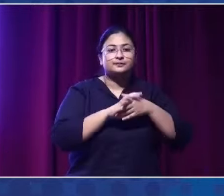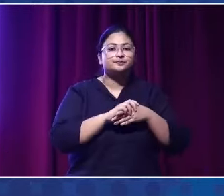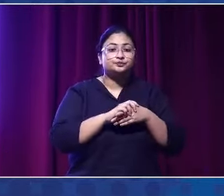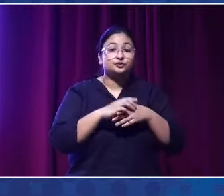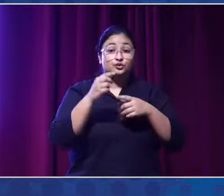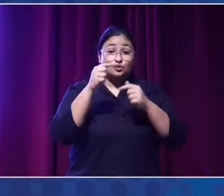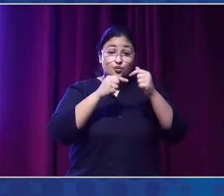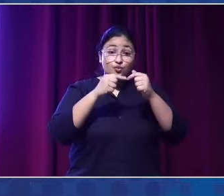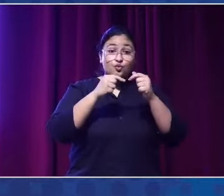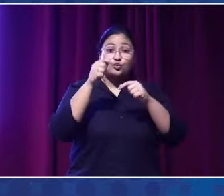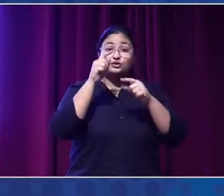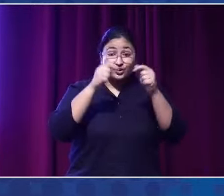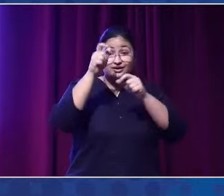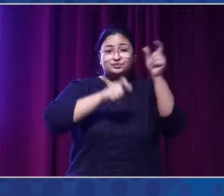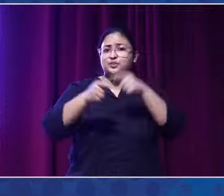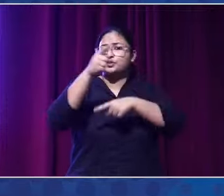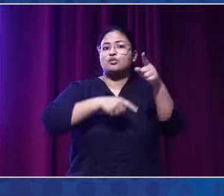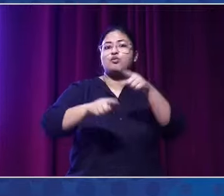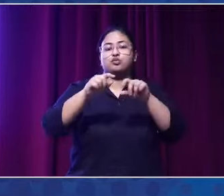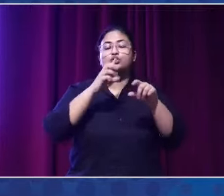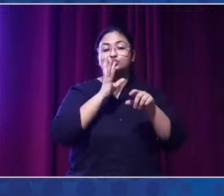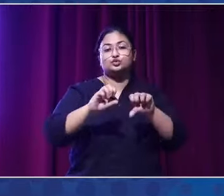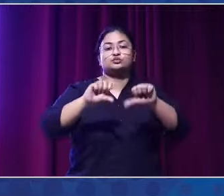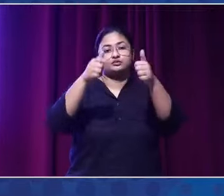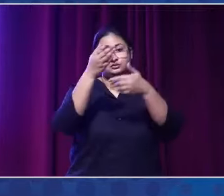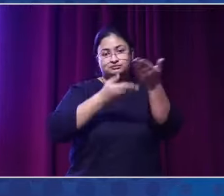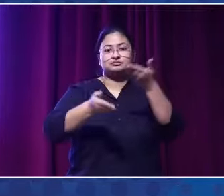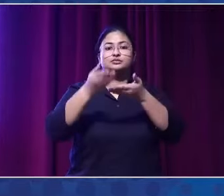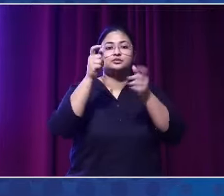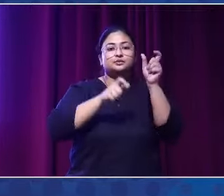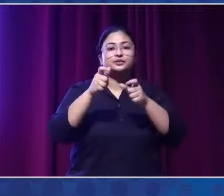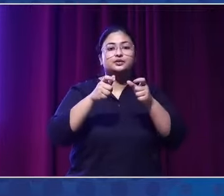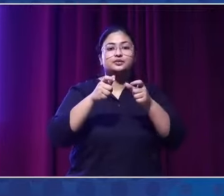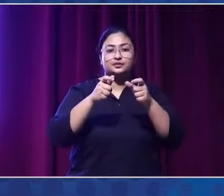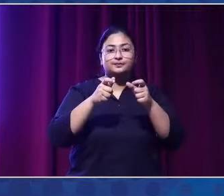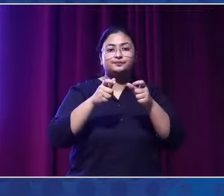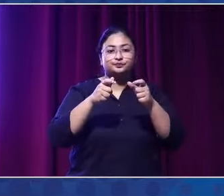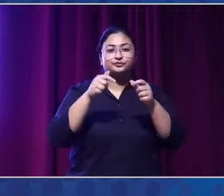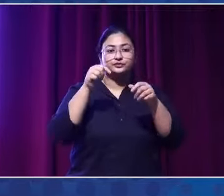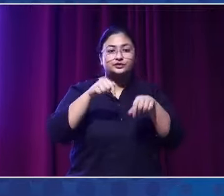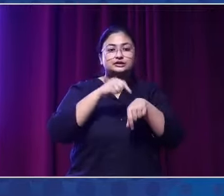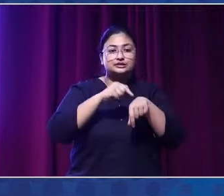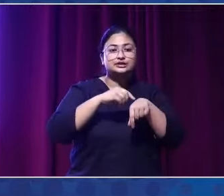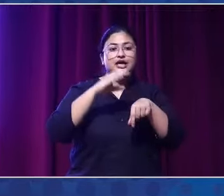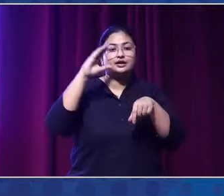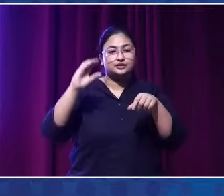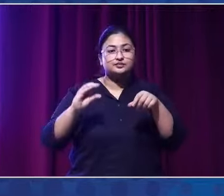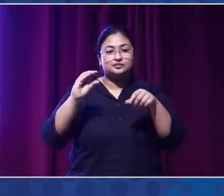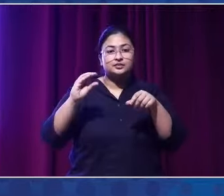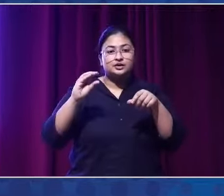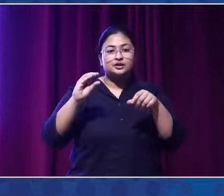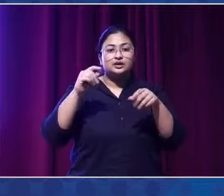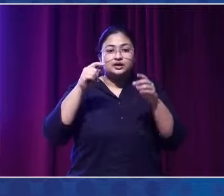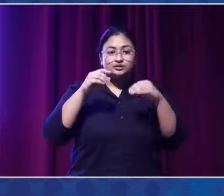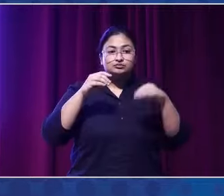वोटर इज द रियल विनर. आई लैंड इट हियर टू कम टू वेरियस अदर पार्ट्स. What has been less this side, this time? It is one slide which summarizes all